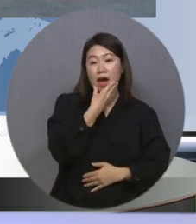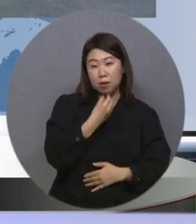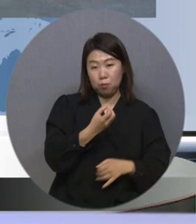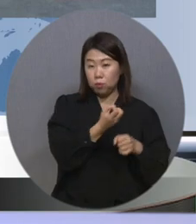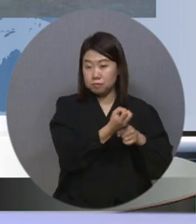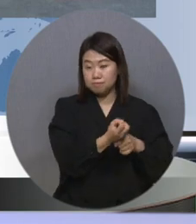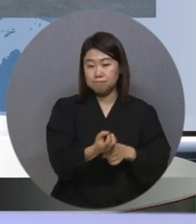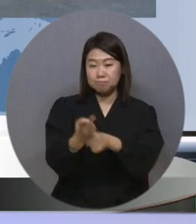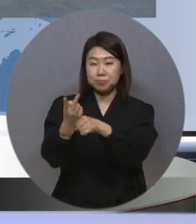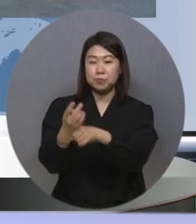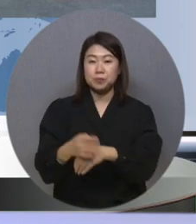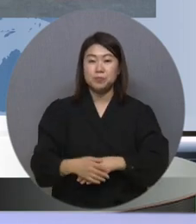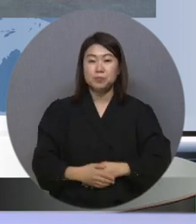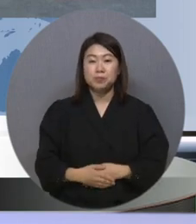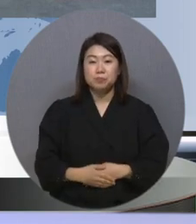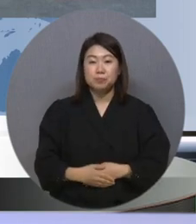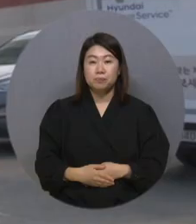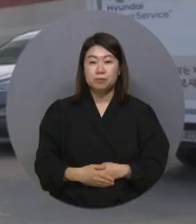이윤희 기자가 담아왔습니다.